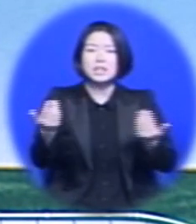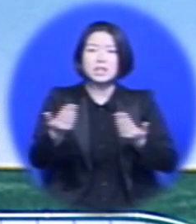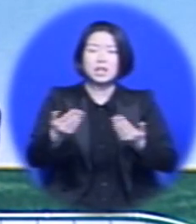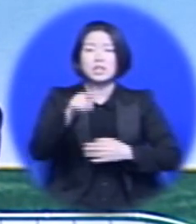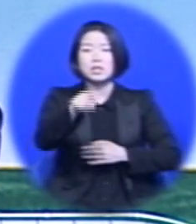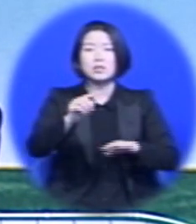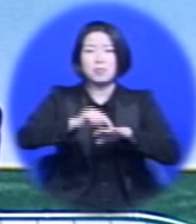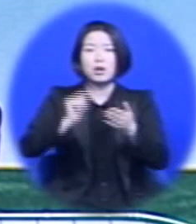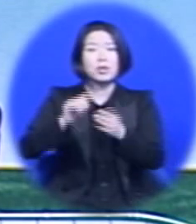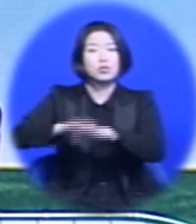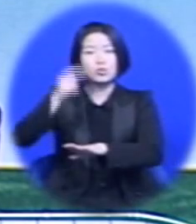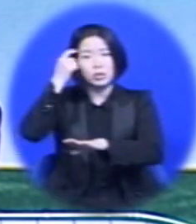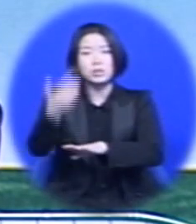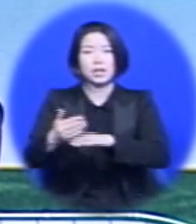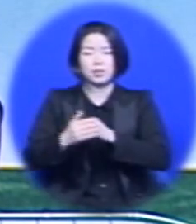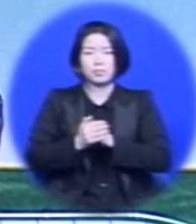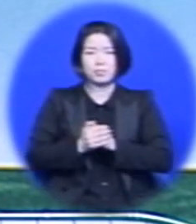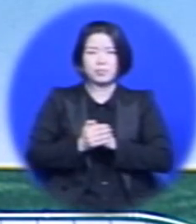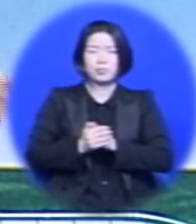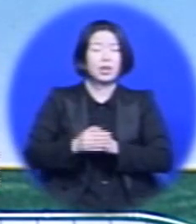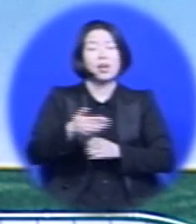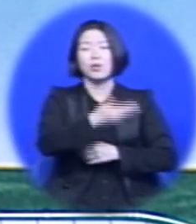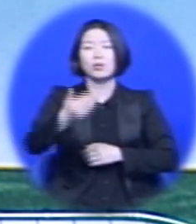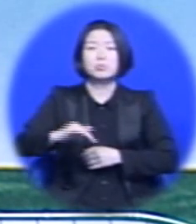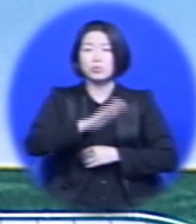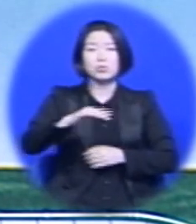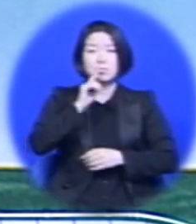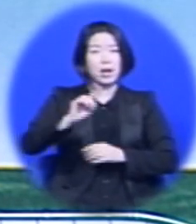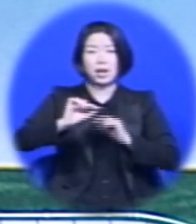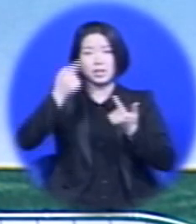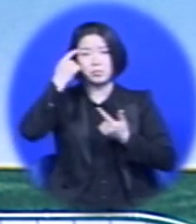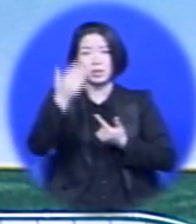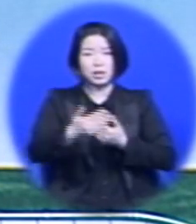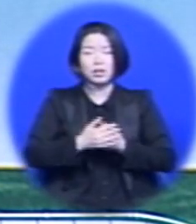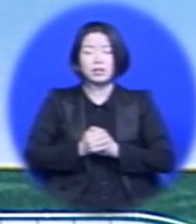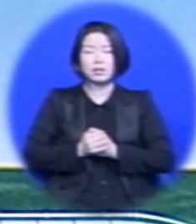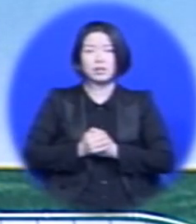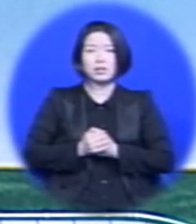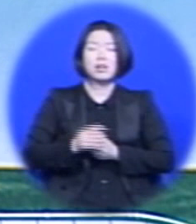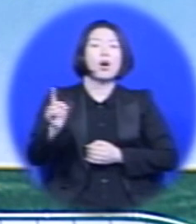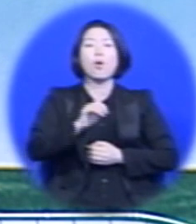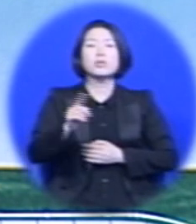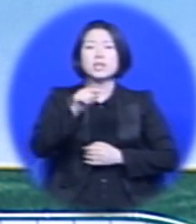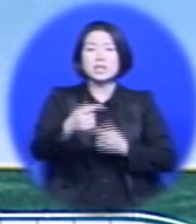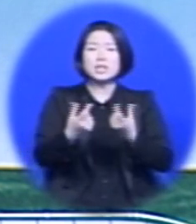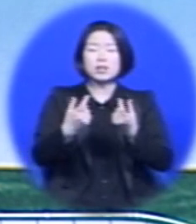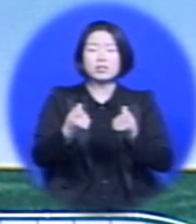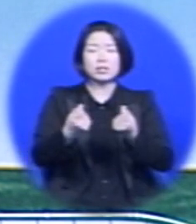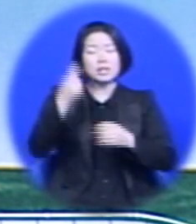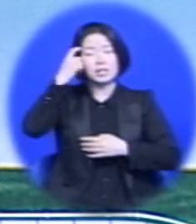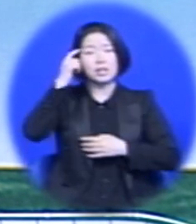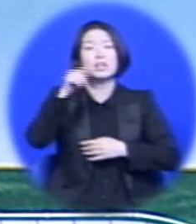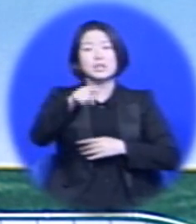마음에 두었느냐 여러분 우리 이야기 아닙니까 어째서 이런 생각을 내 마음에